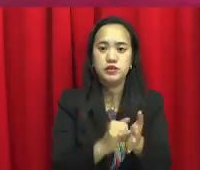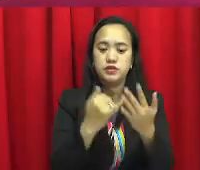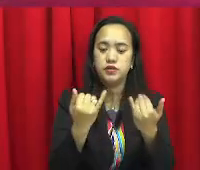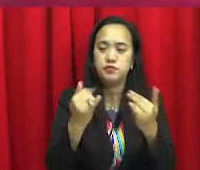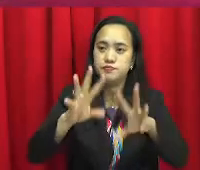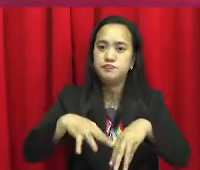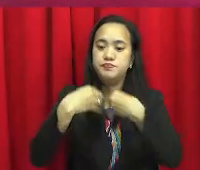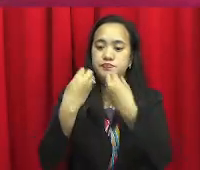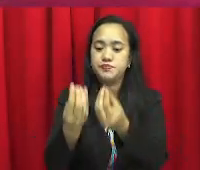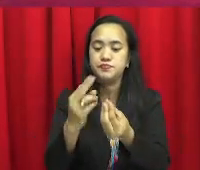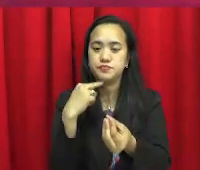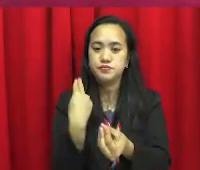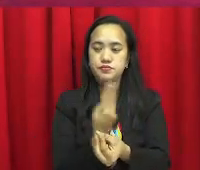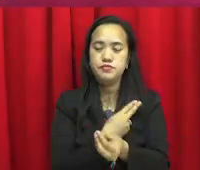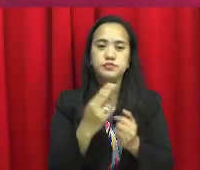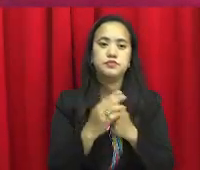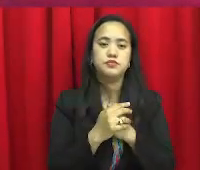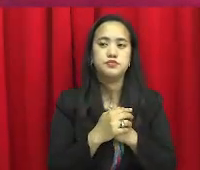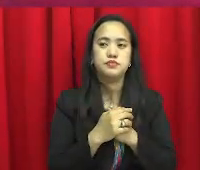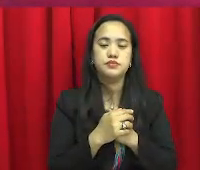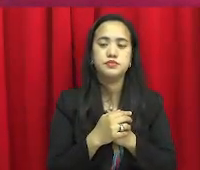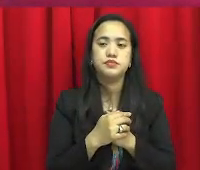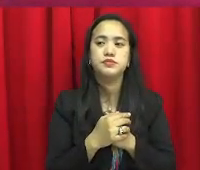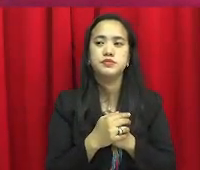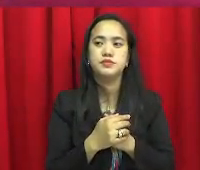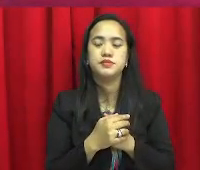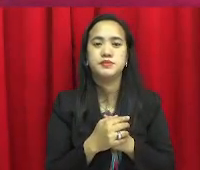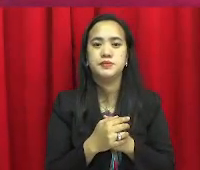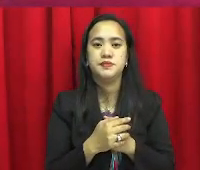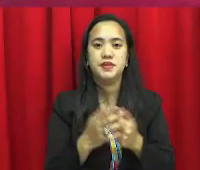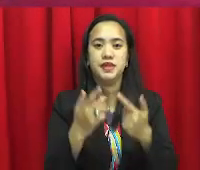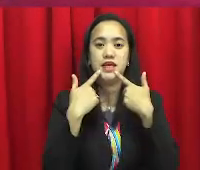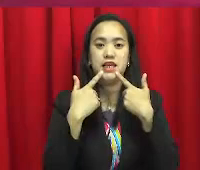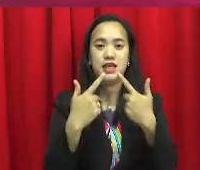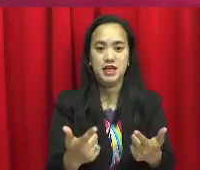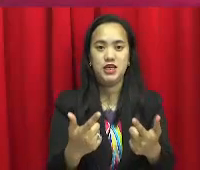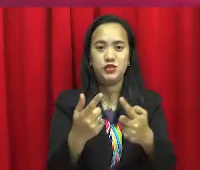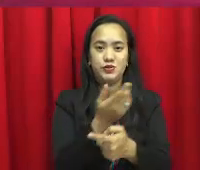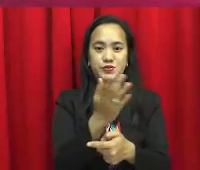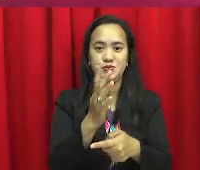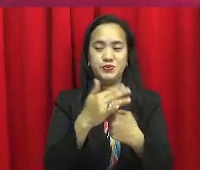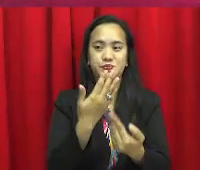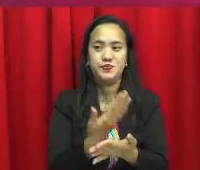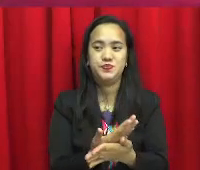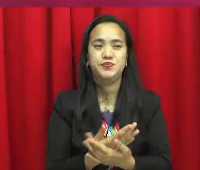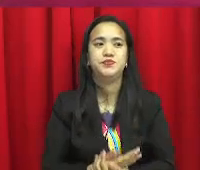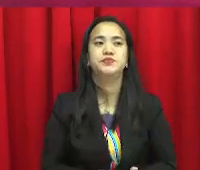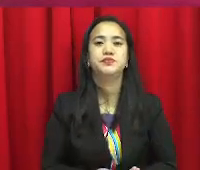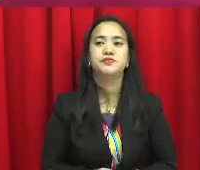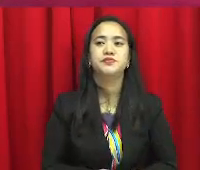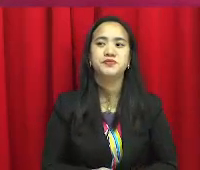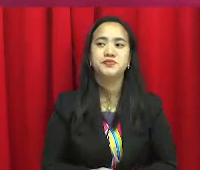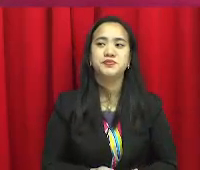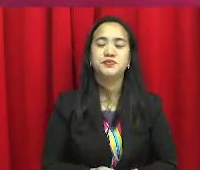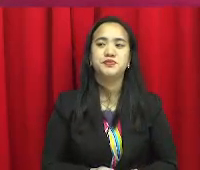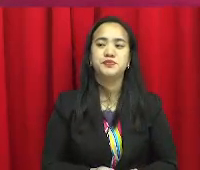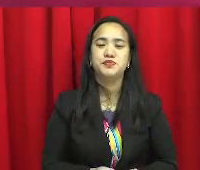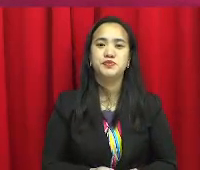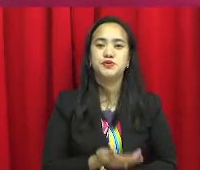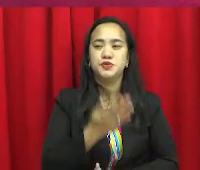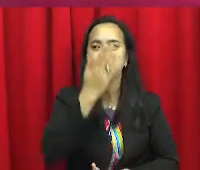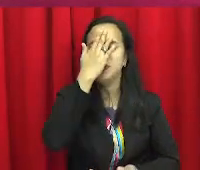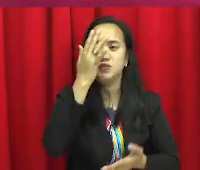ng pagkataon ng aking mga kasama rito na sila po'y bumati po sa inyo. At alam nyo naman, yan ang mga ating